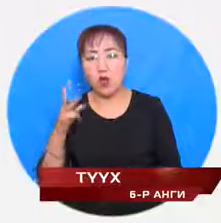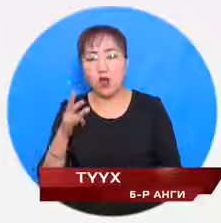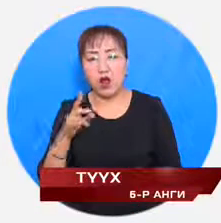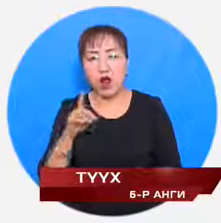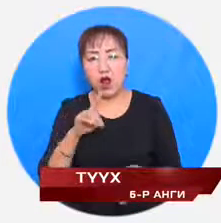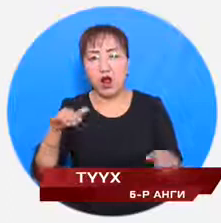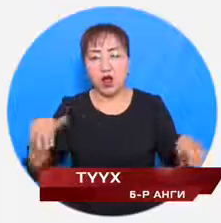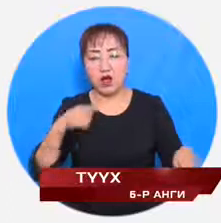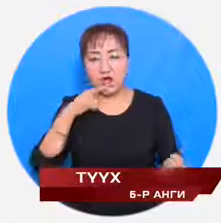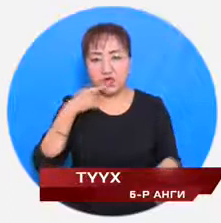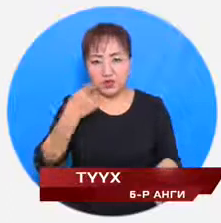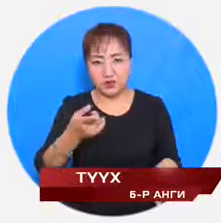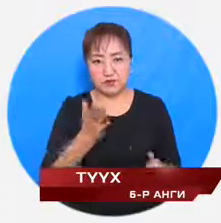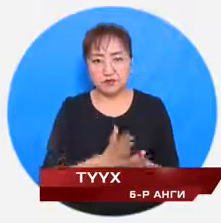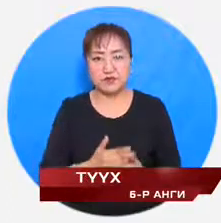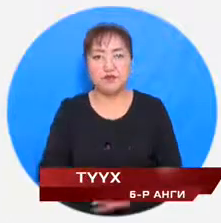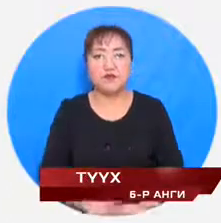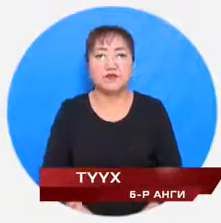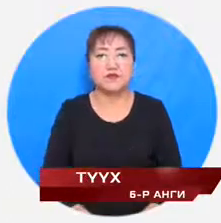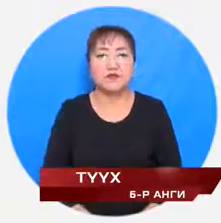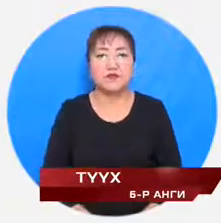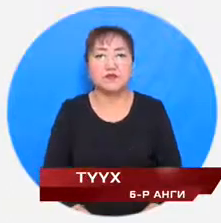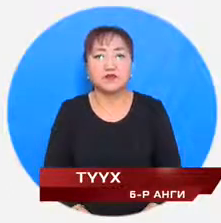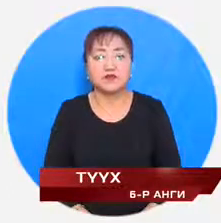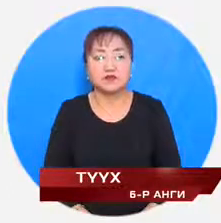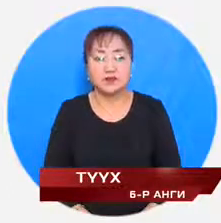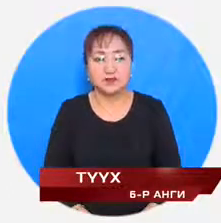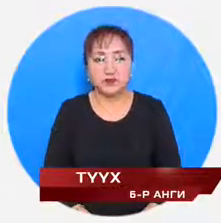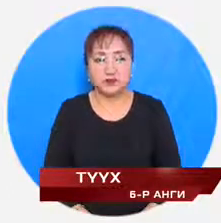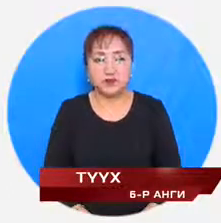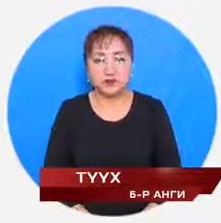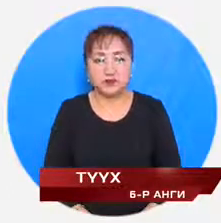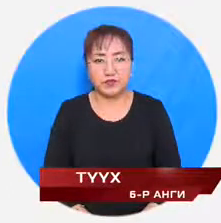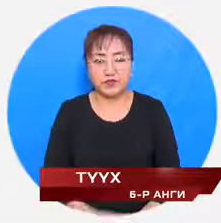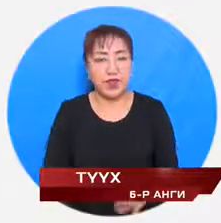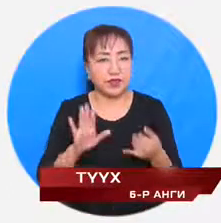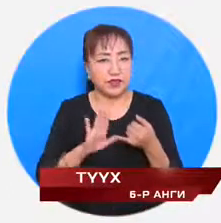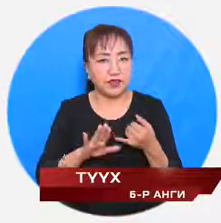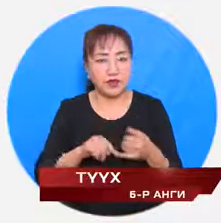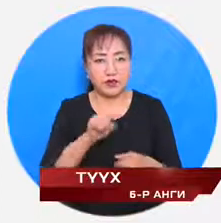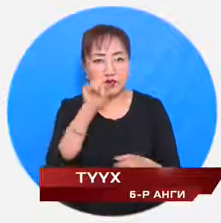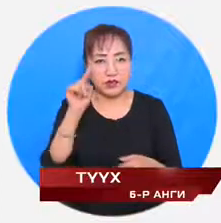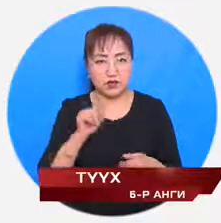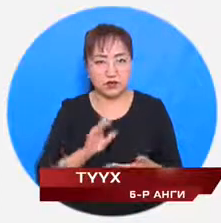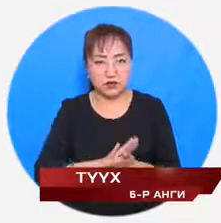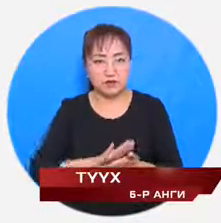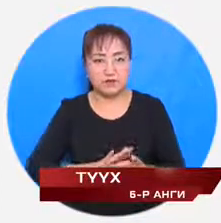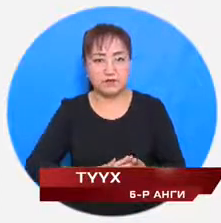байна. За хүүхдүүд мөн тэгэхээр гол зүйлийг ойлгосон байх гэж багш нь бодож байна. Дараагийн асуултад танилцъя.